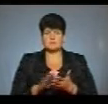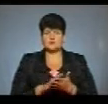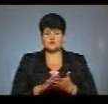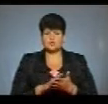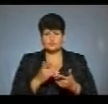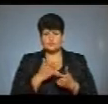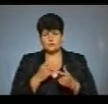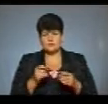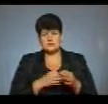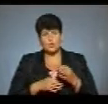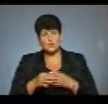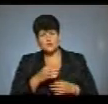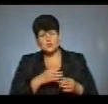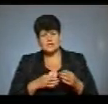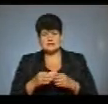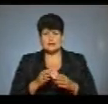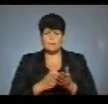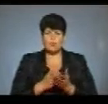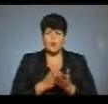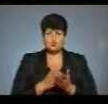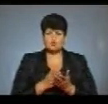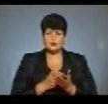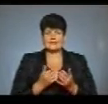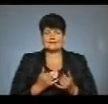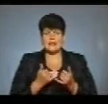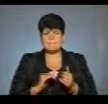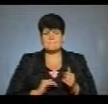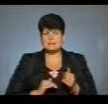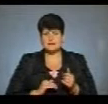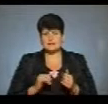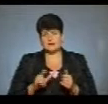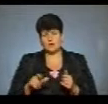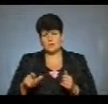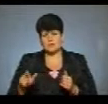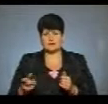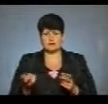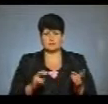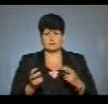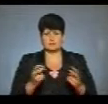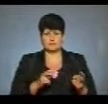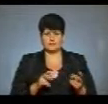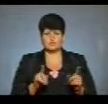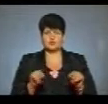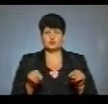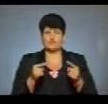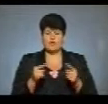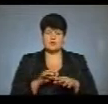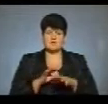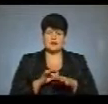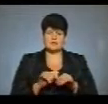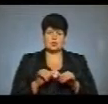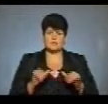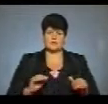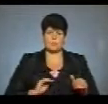безкоштовні інформаційно-консультативні послуги для підприємців та громадян, які до нас звертатимуться щодо створення, ведення та